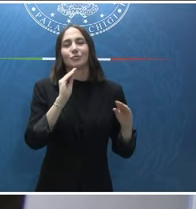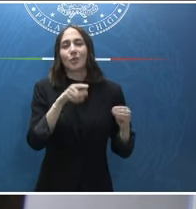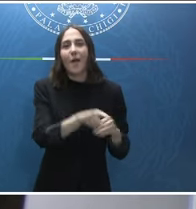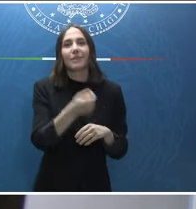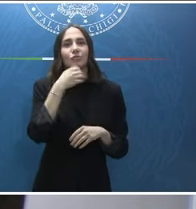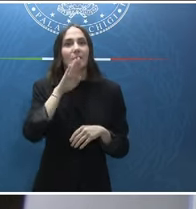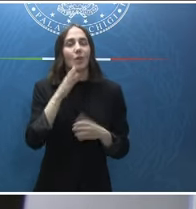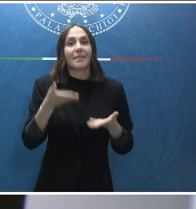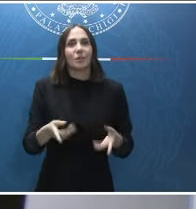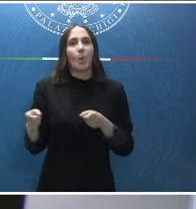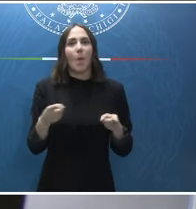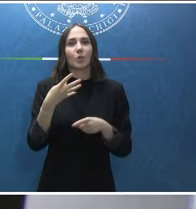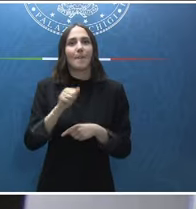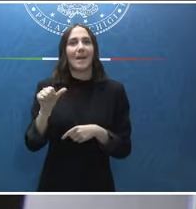operatori.